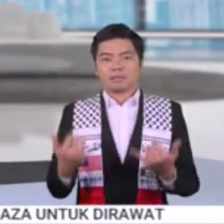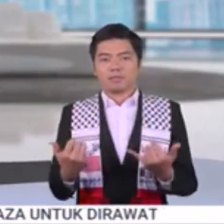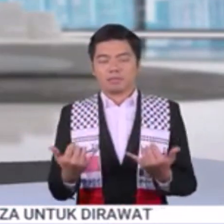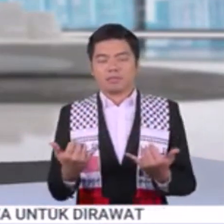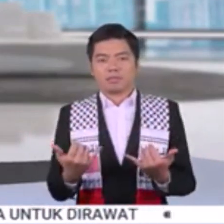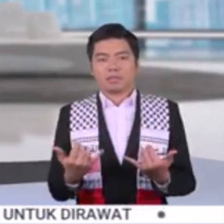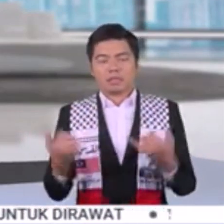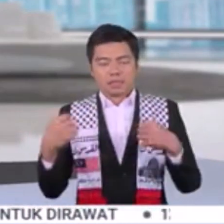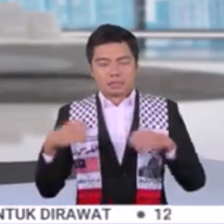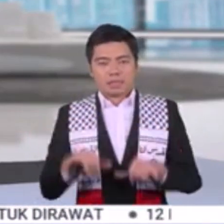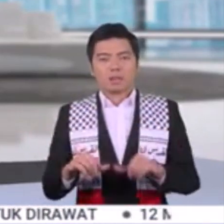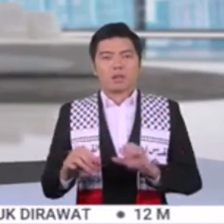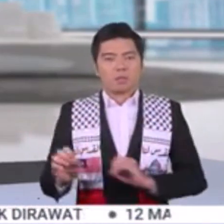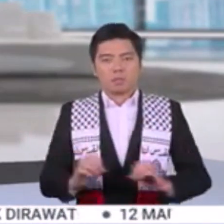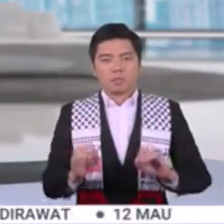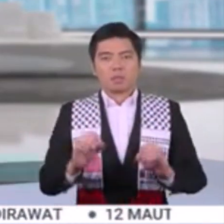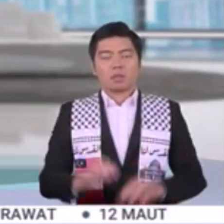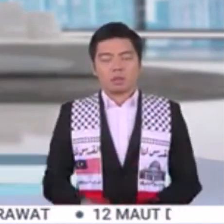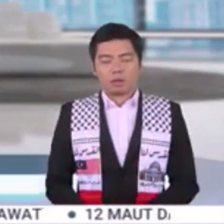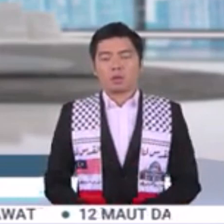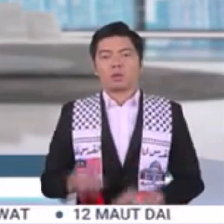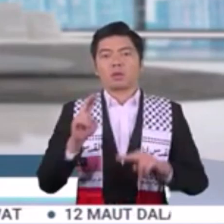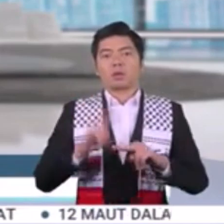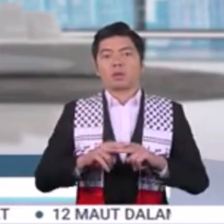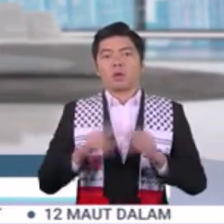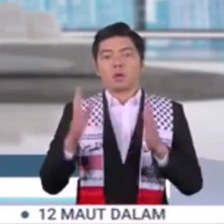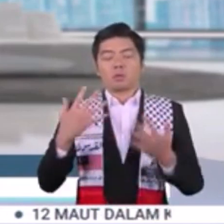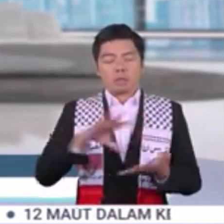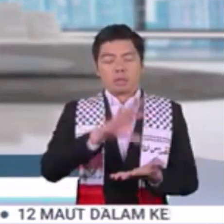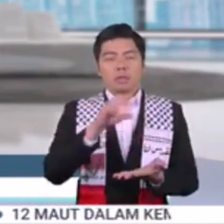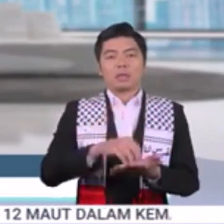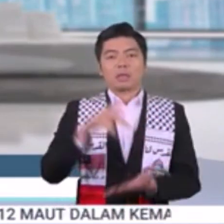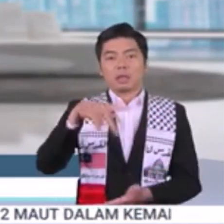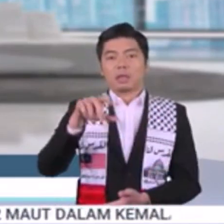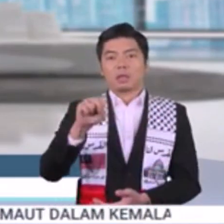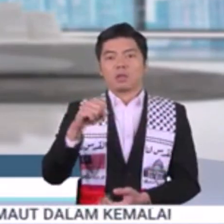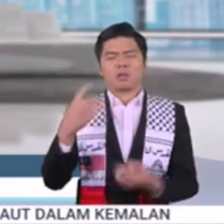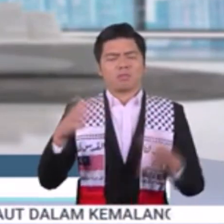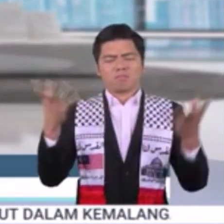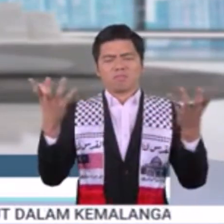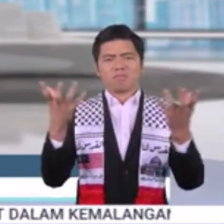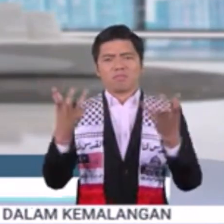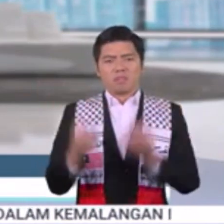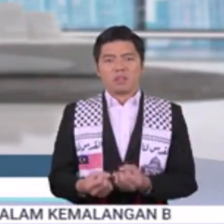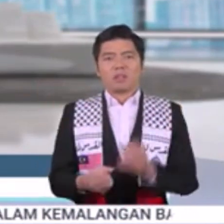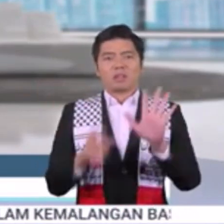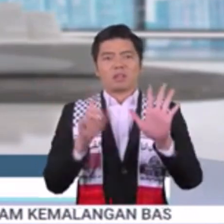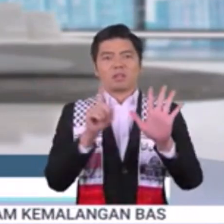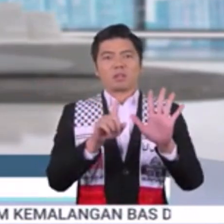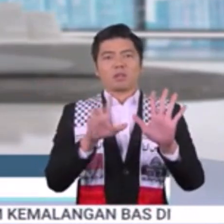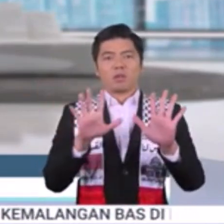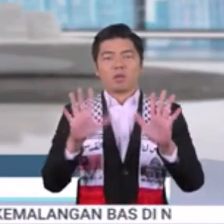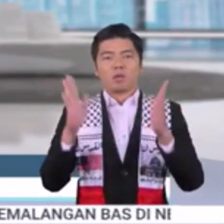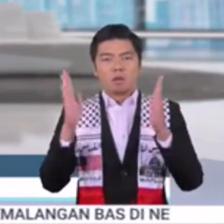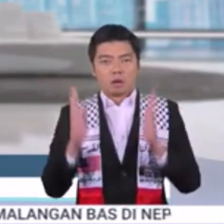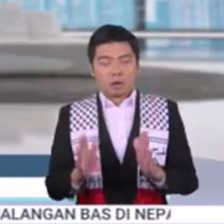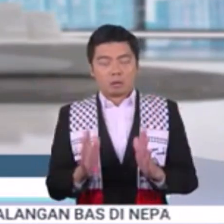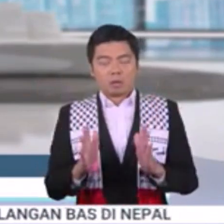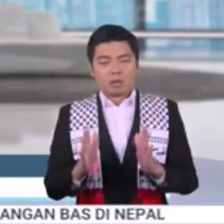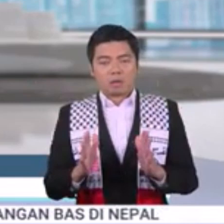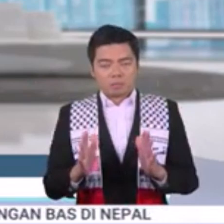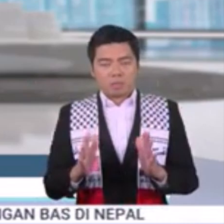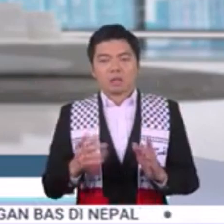beroperasi setakat ini penduduk yang masih ditempatkan di PPS terus berkurangan kepada 1515